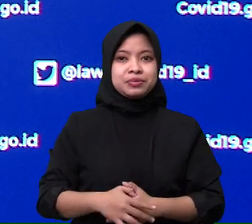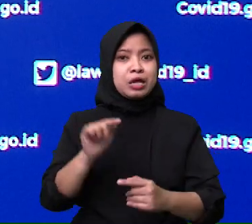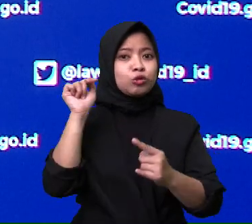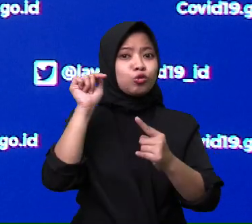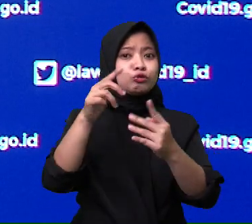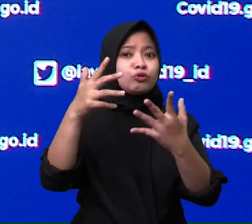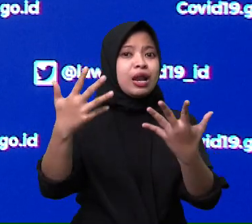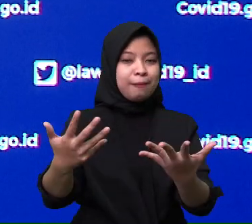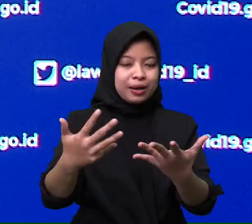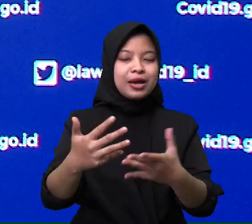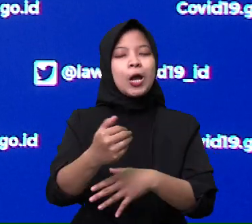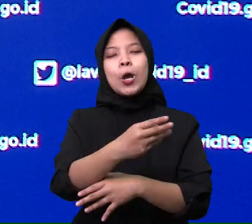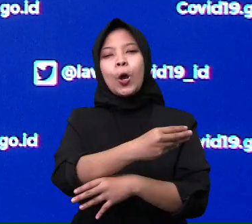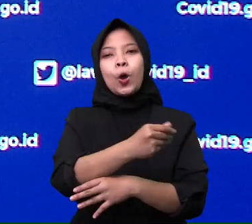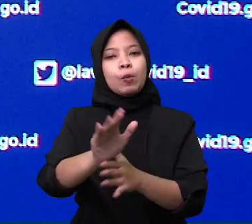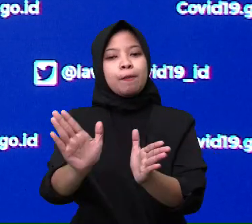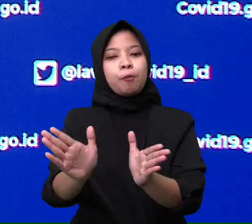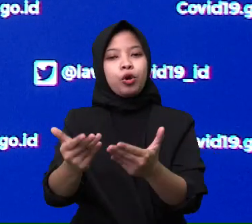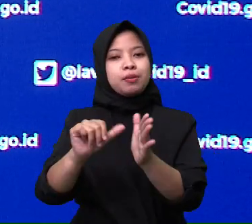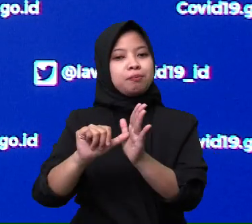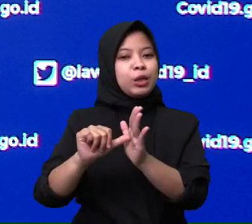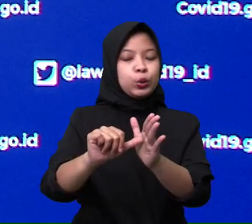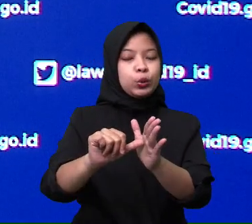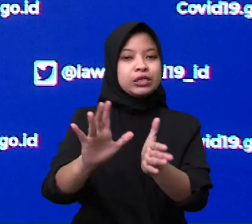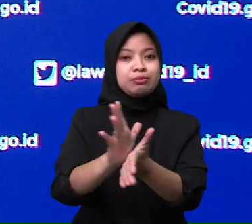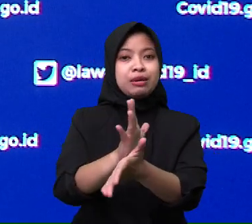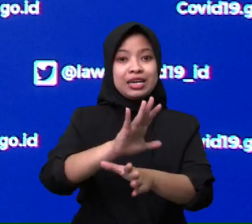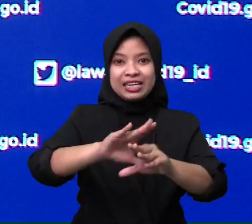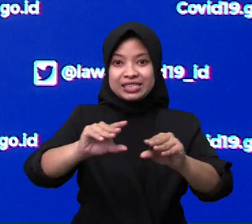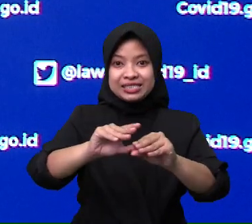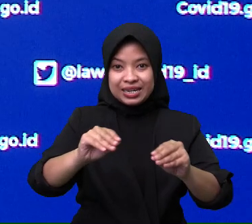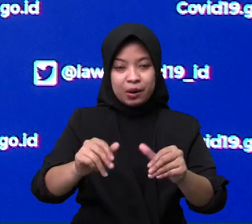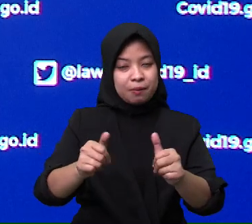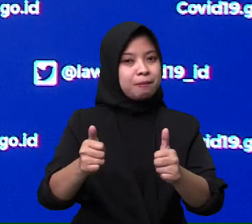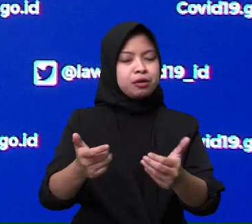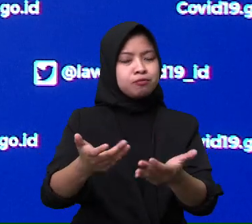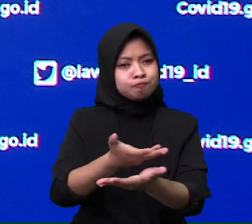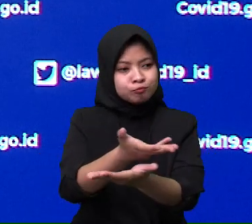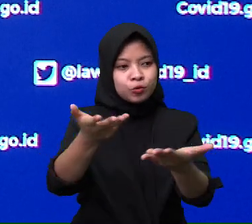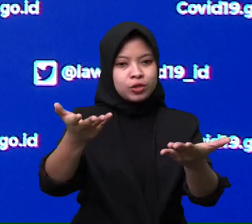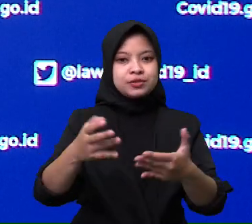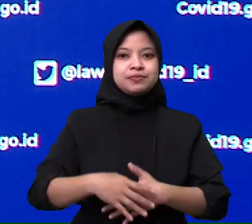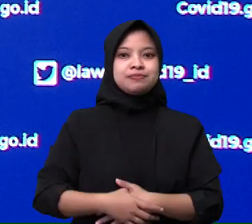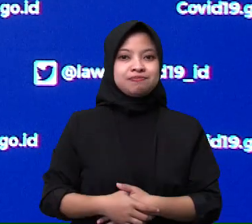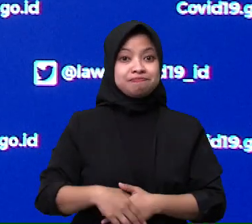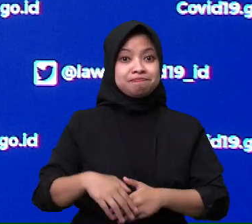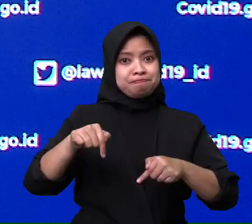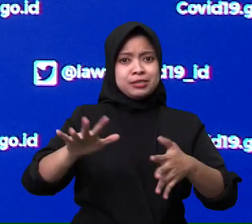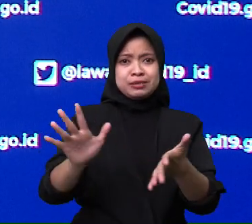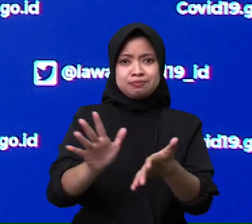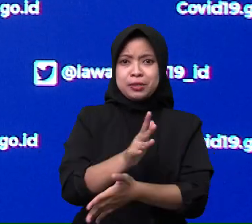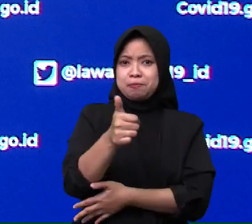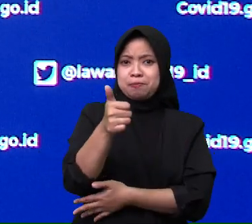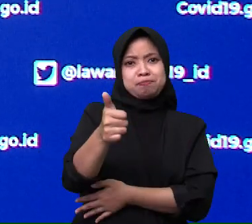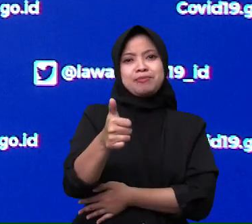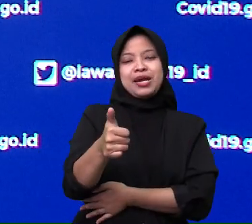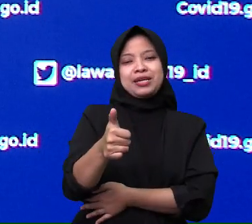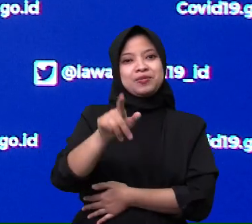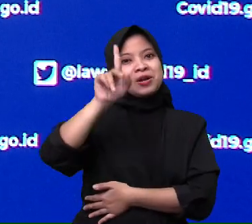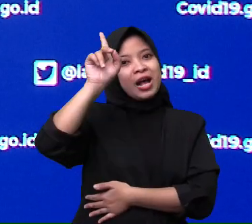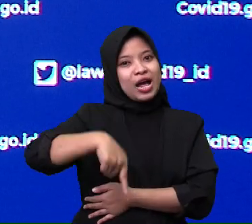untuk membantu pemulihan ekonomi dan membuka lapangan kerja yang lebih luas. Momentum ini harus dipergunakan